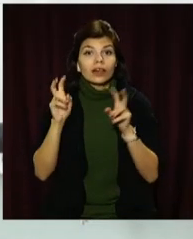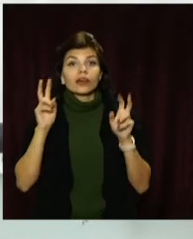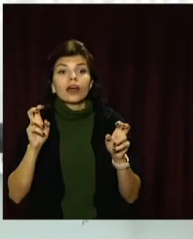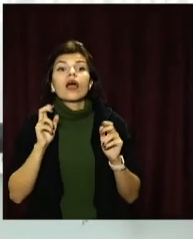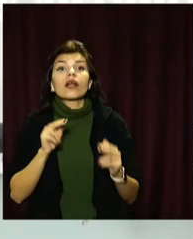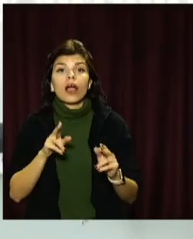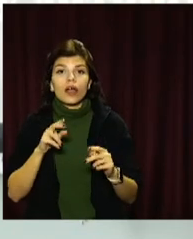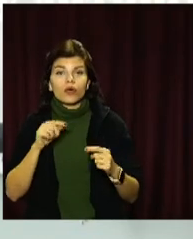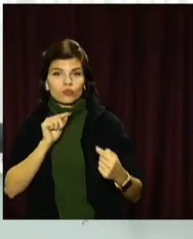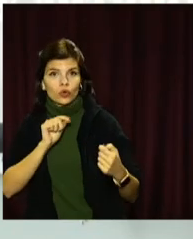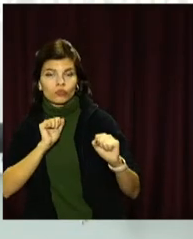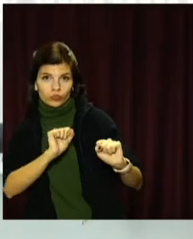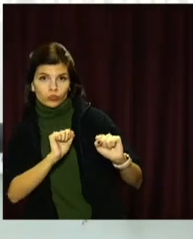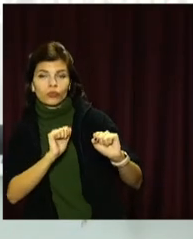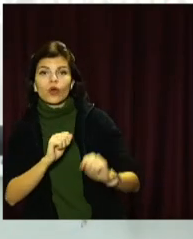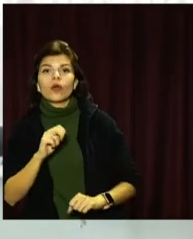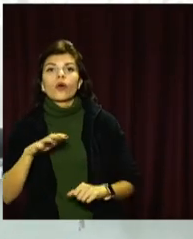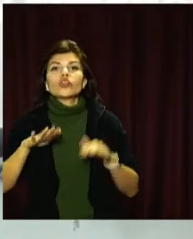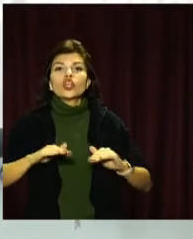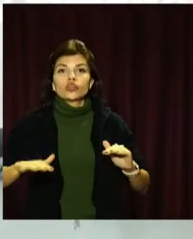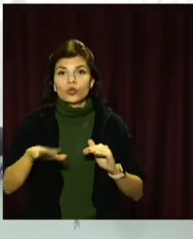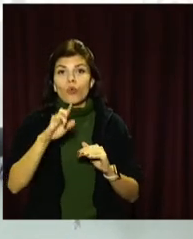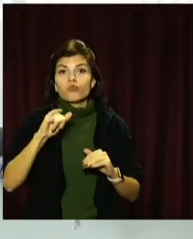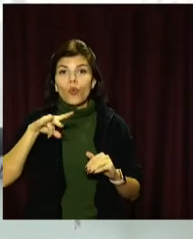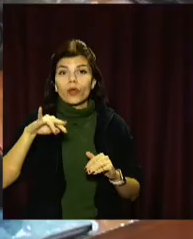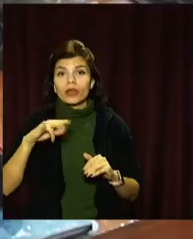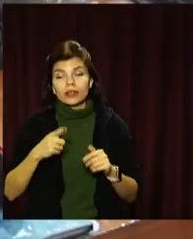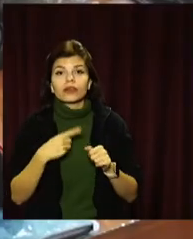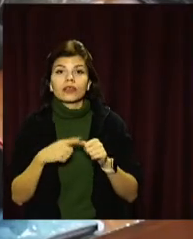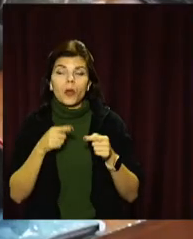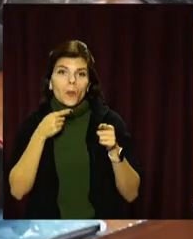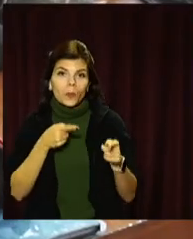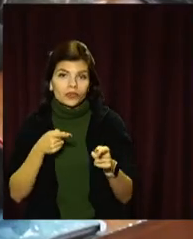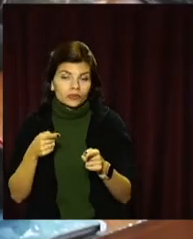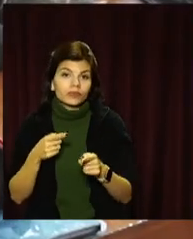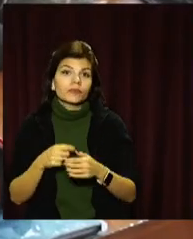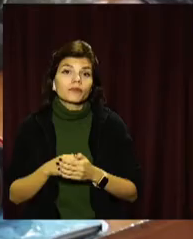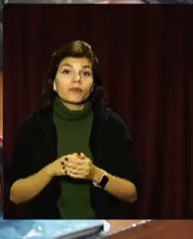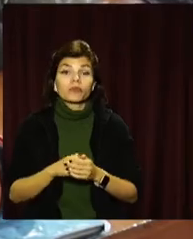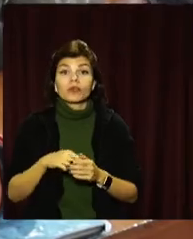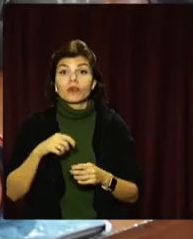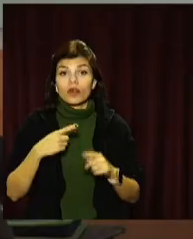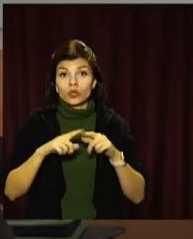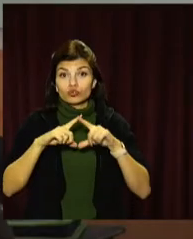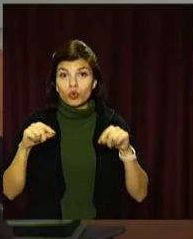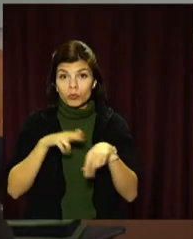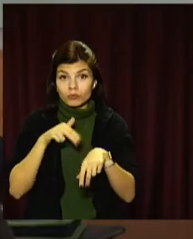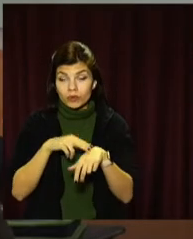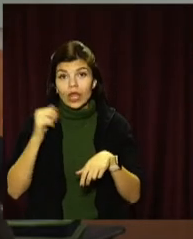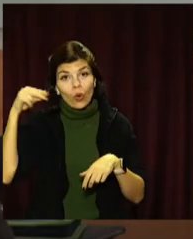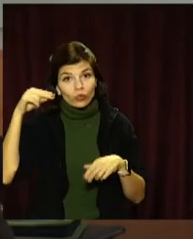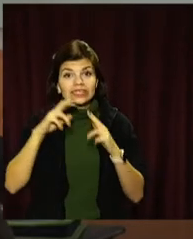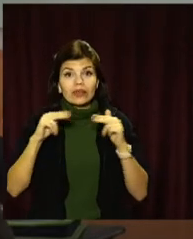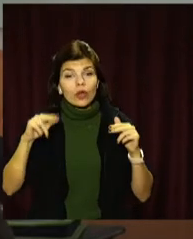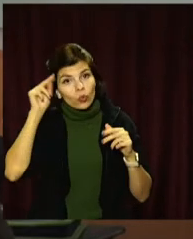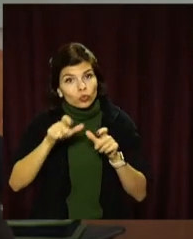протидія булінгу у дитячому середовищі. Булінг або залякування чи переслідування – одна з тем, про яку шкільні офіцери говорять на уроках з